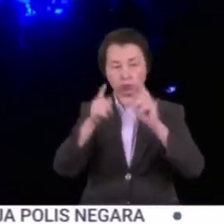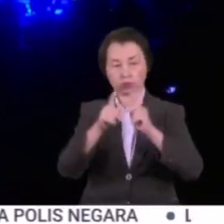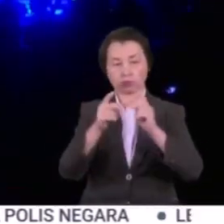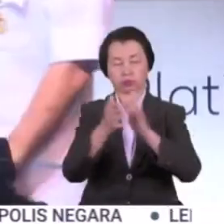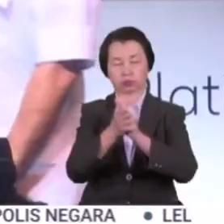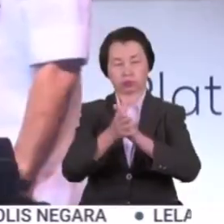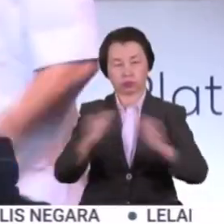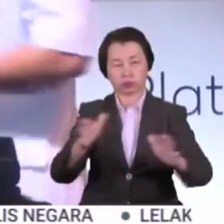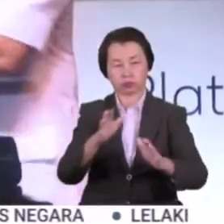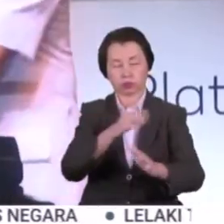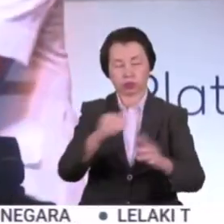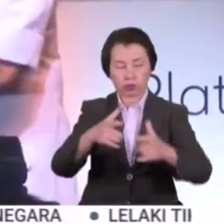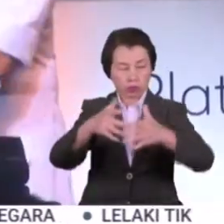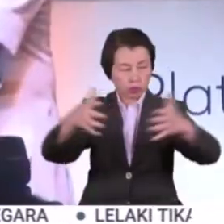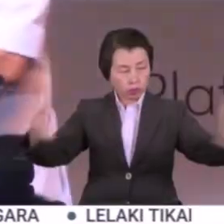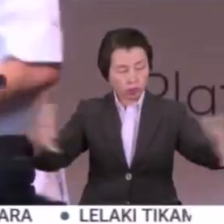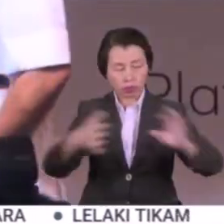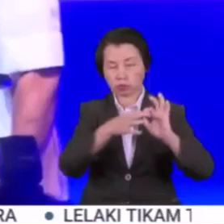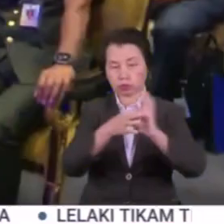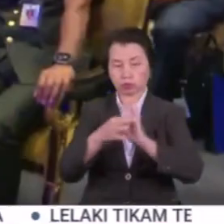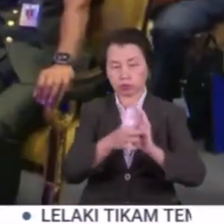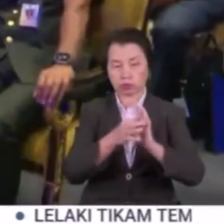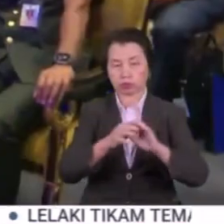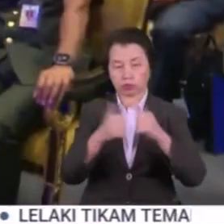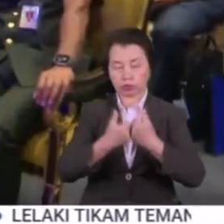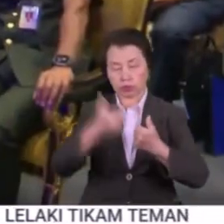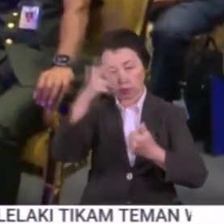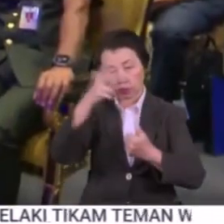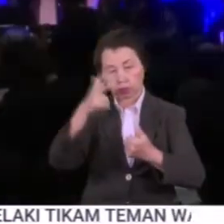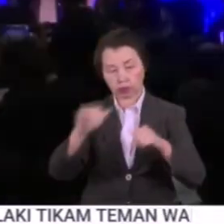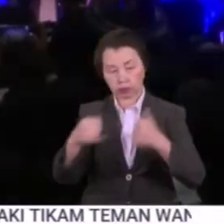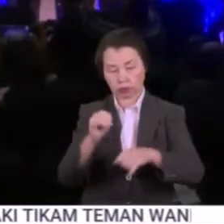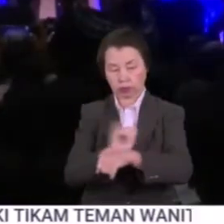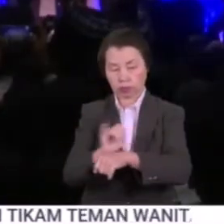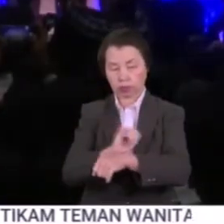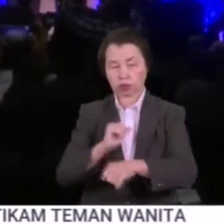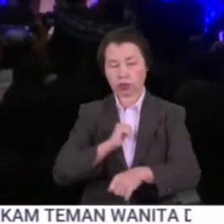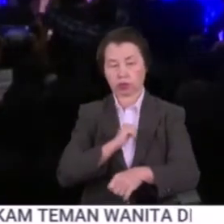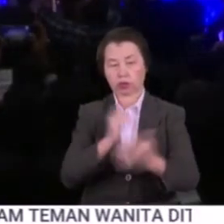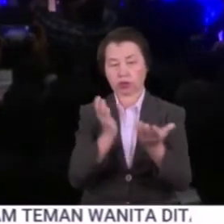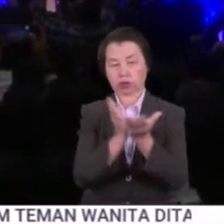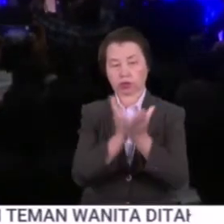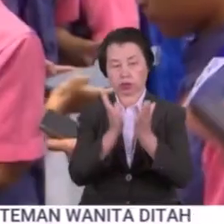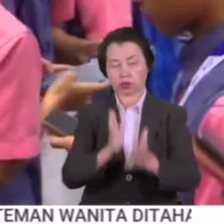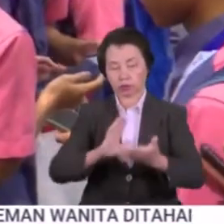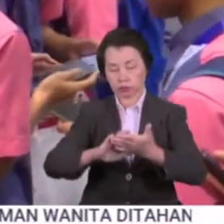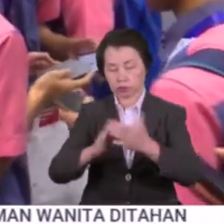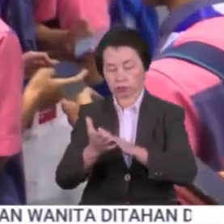keselamatan cyber selain meluaskan kerjasama agensi kerajaan, pemain industri, ahli akademik serta komuniti cyber.